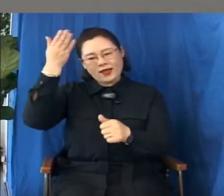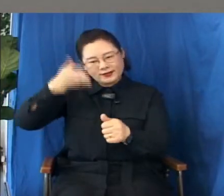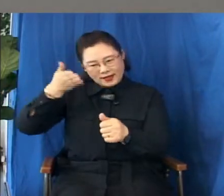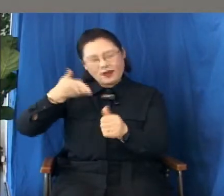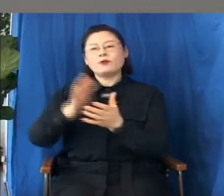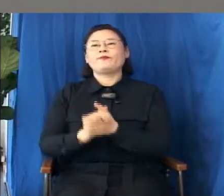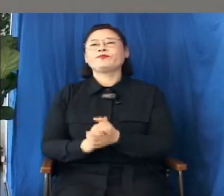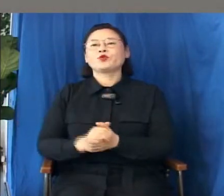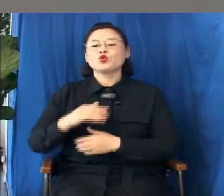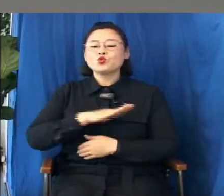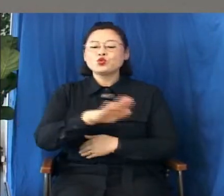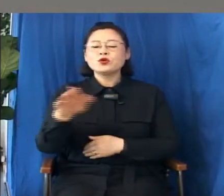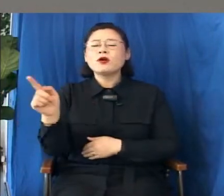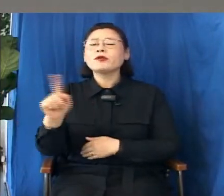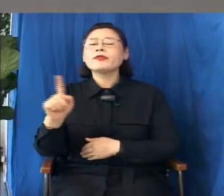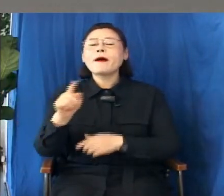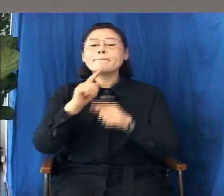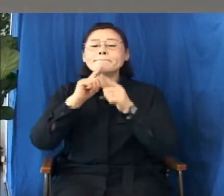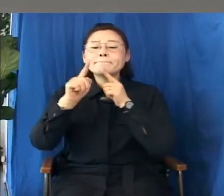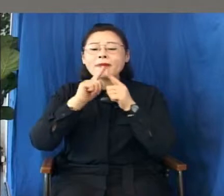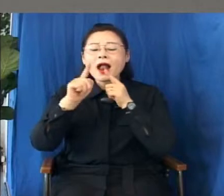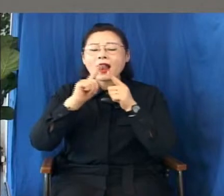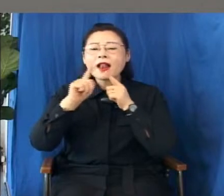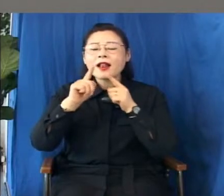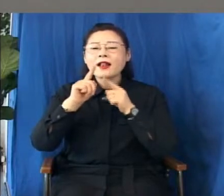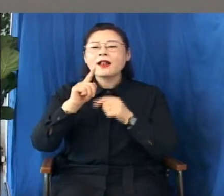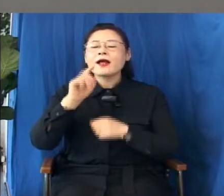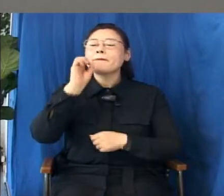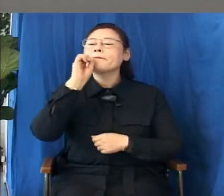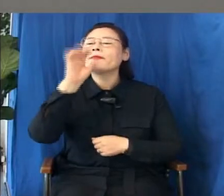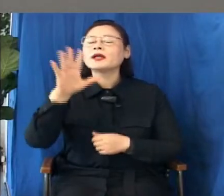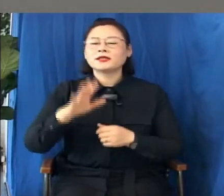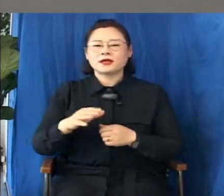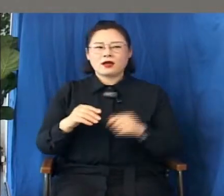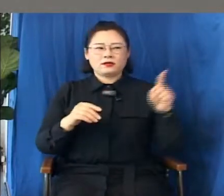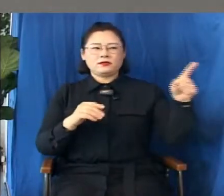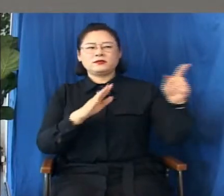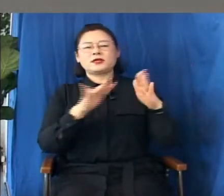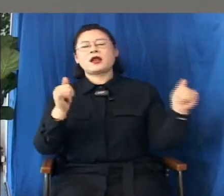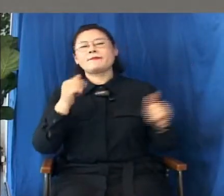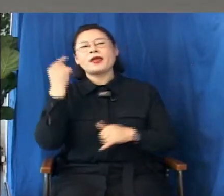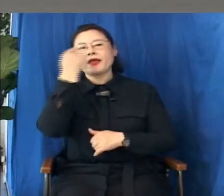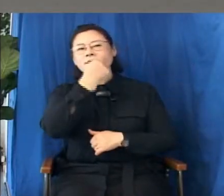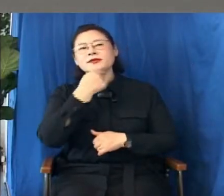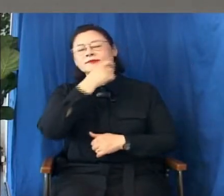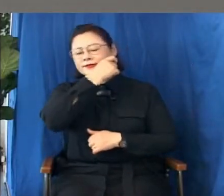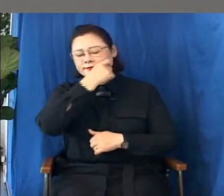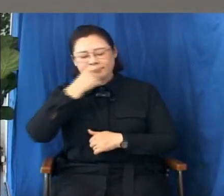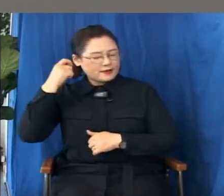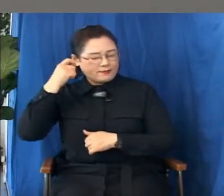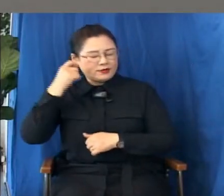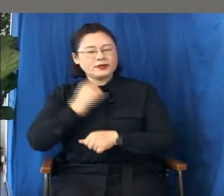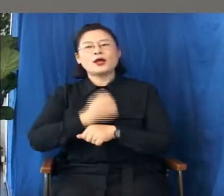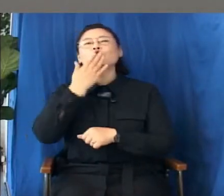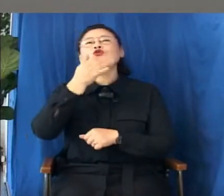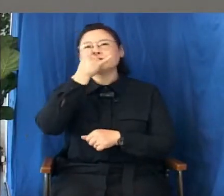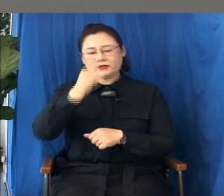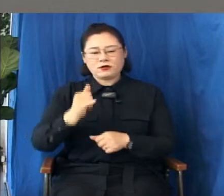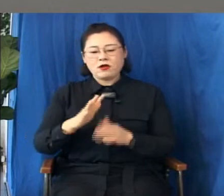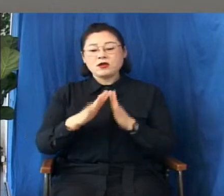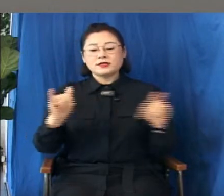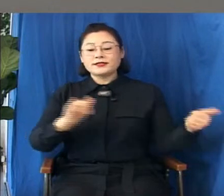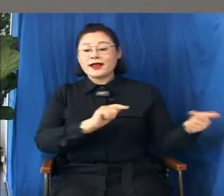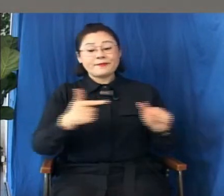어떤 말 한마디가 입을 다물게 할 수 있잖아요. 그렇죠? 그 사람들이 흥분해 있을 때